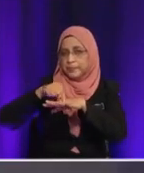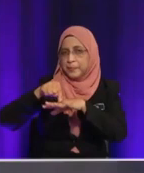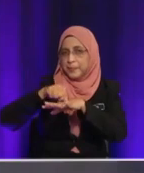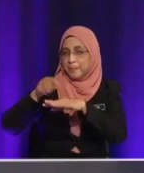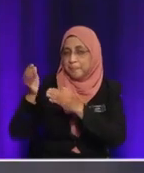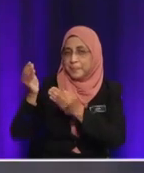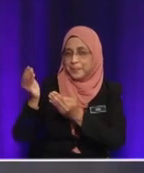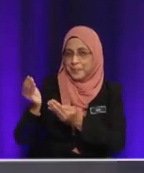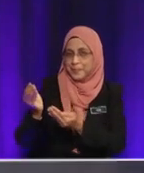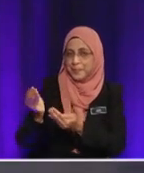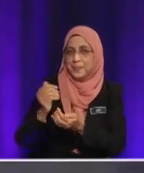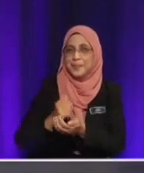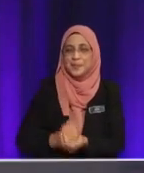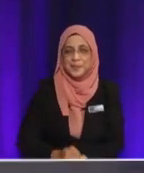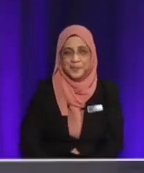cikgu ya?